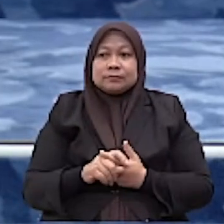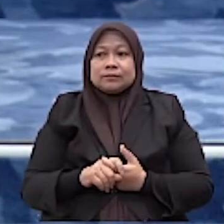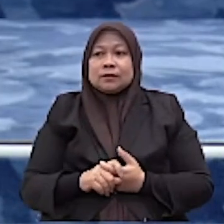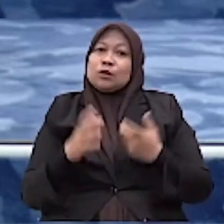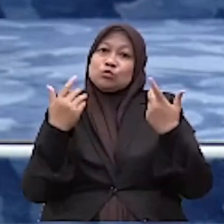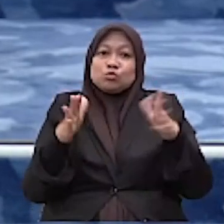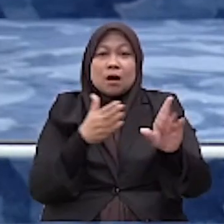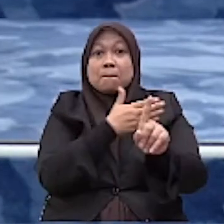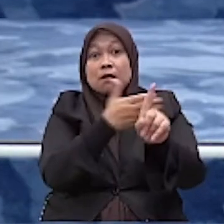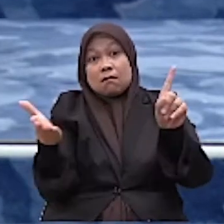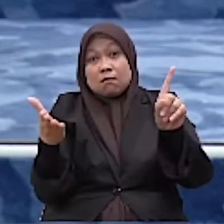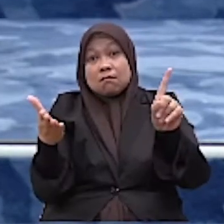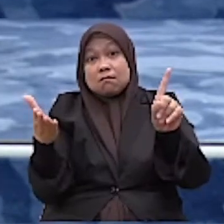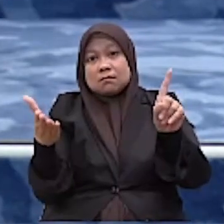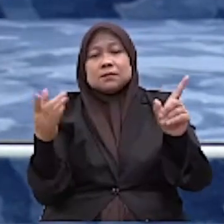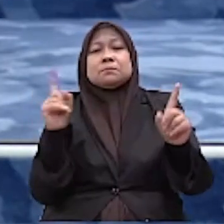telah melanggar